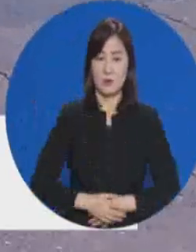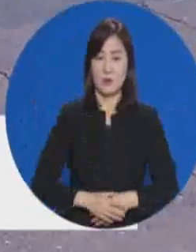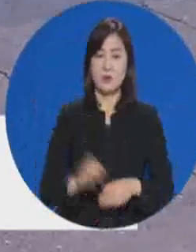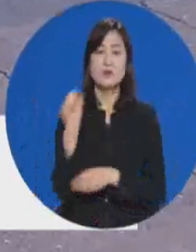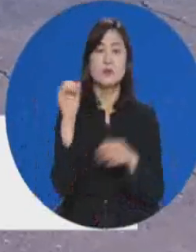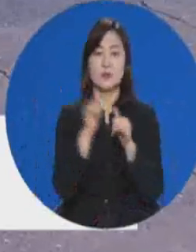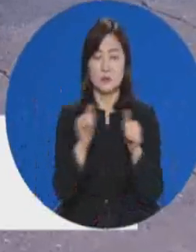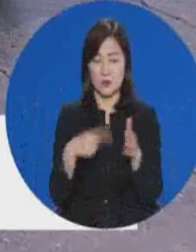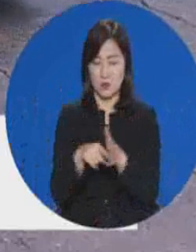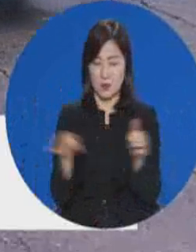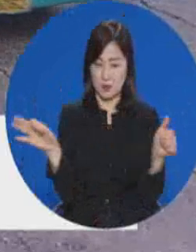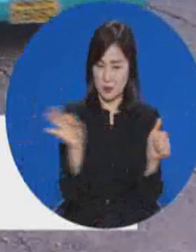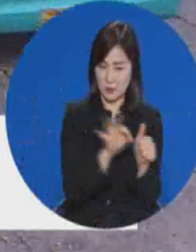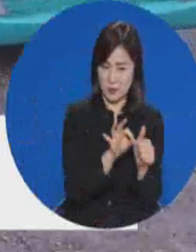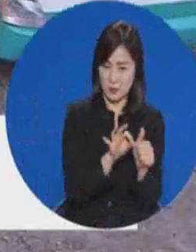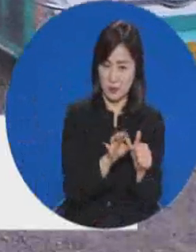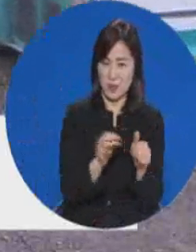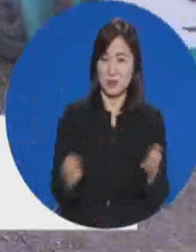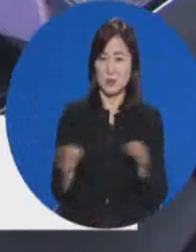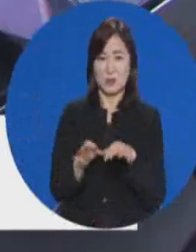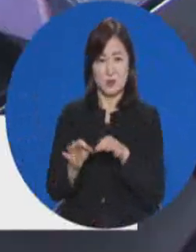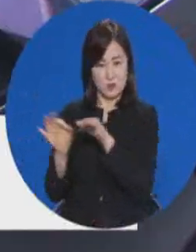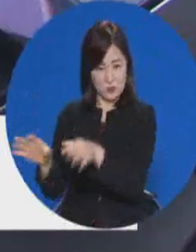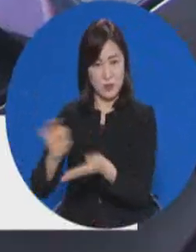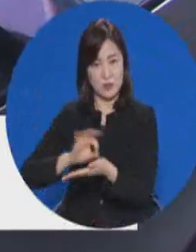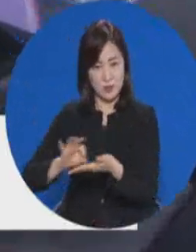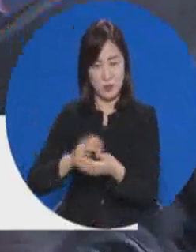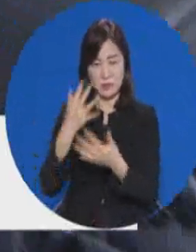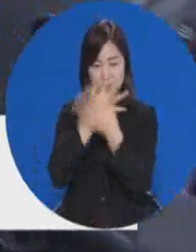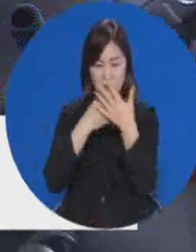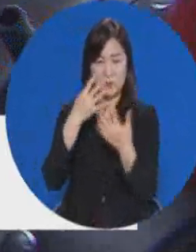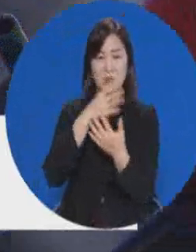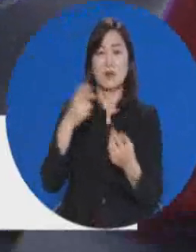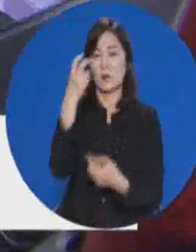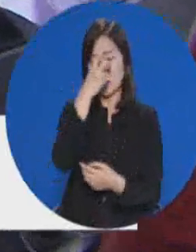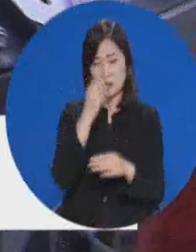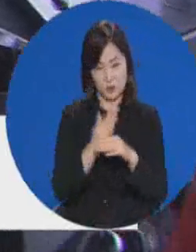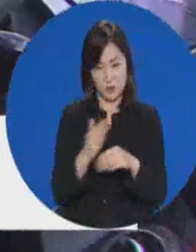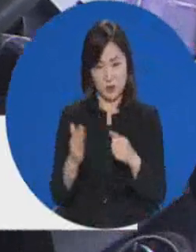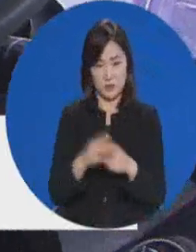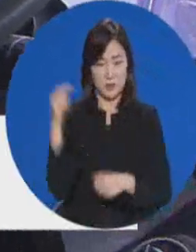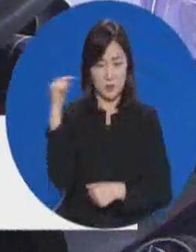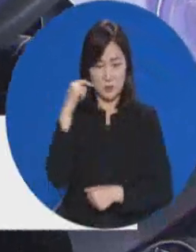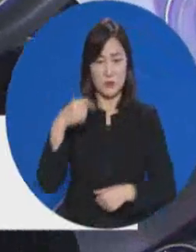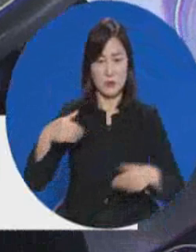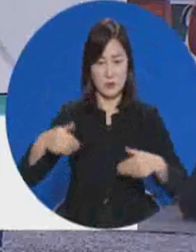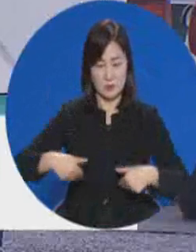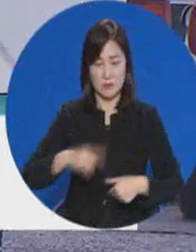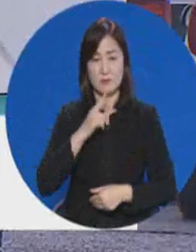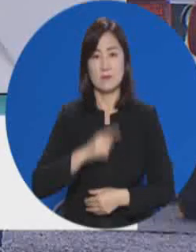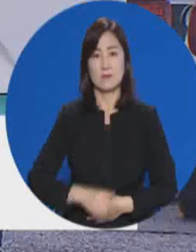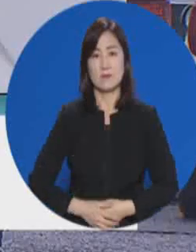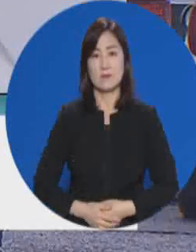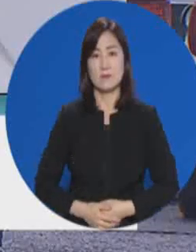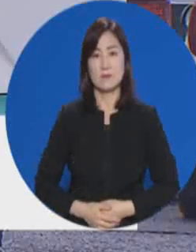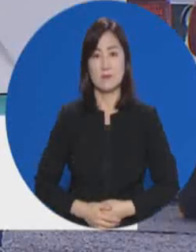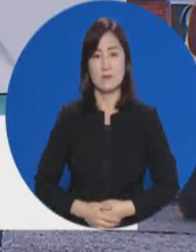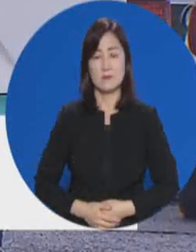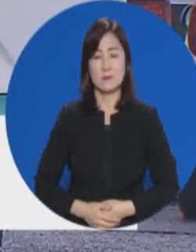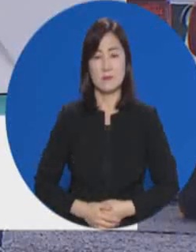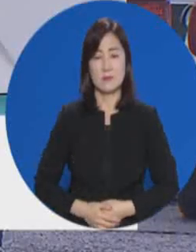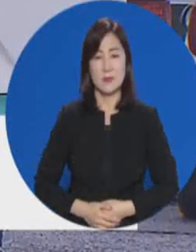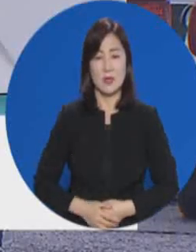시보조금이 회사 시설 투자비로 지출되는 등 불투명하게 관리되고 있어 철저한 조사가 필요하다고 주장했습니다. 이와